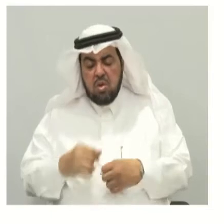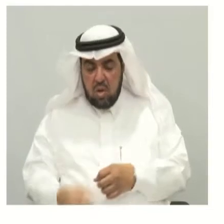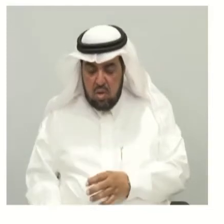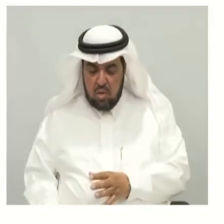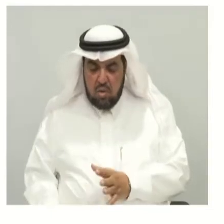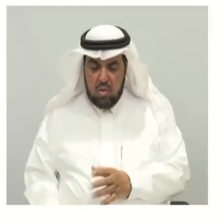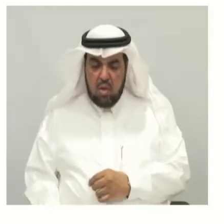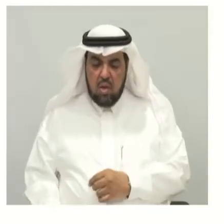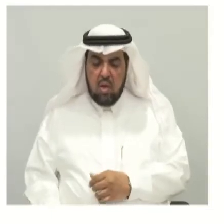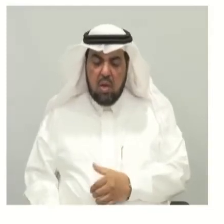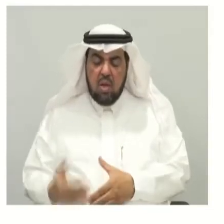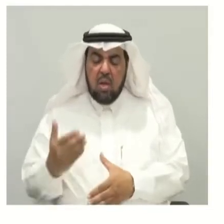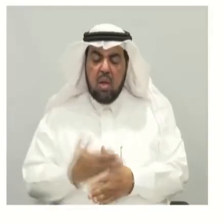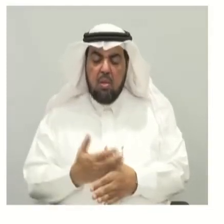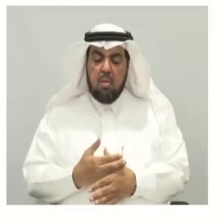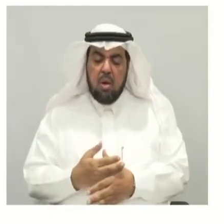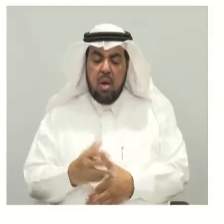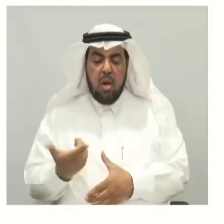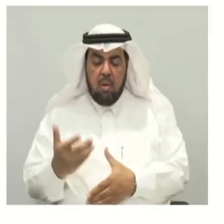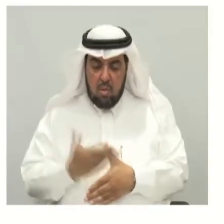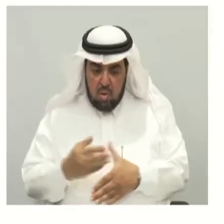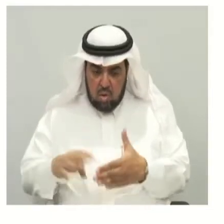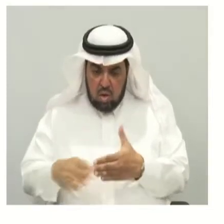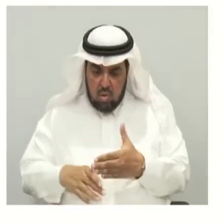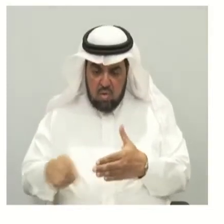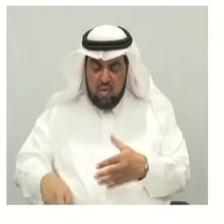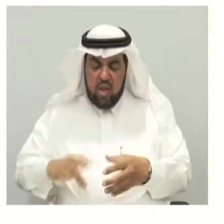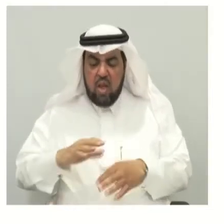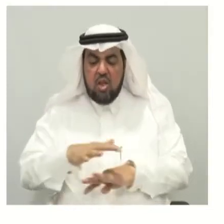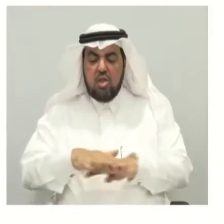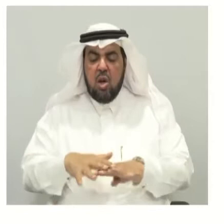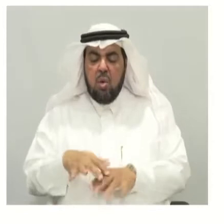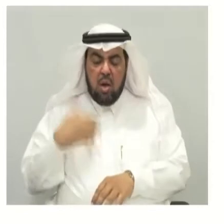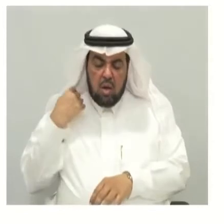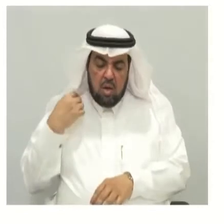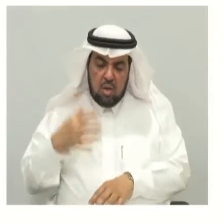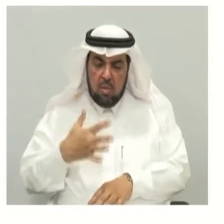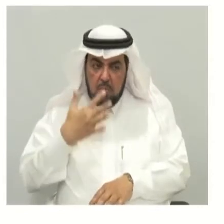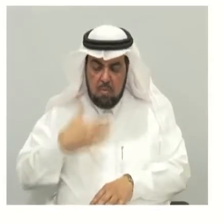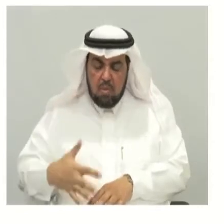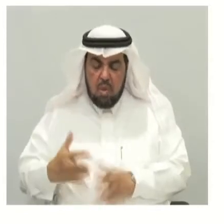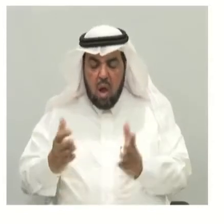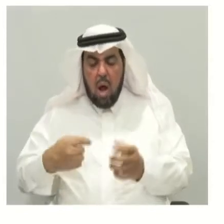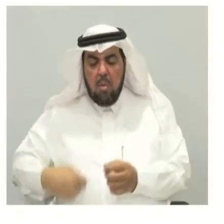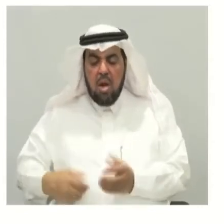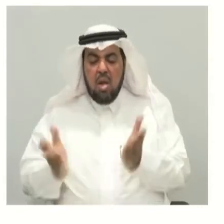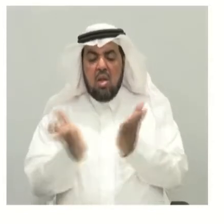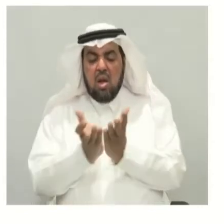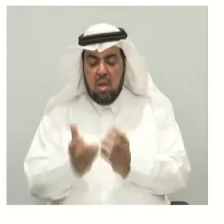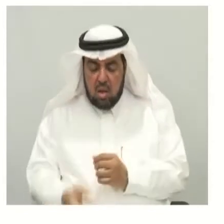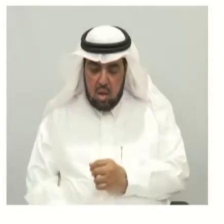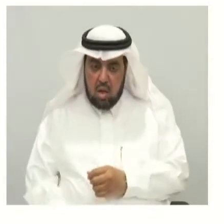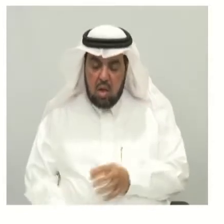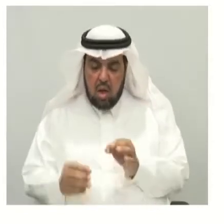إذا لماذا رتبت هي في جدول؟ هي رتبت لكي يسهل عملية ماذا؟ دراستها، بحيث تتحقق